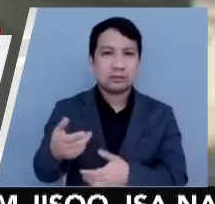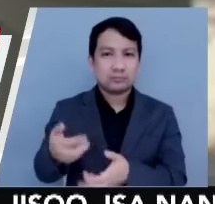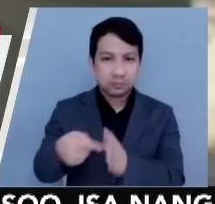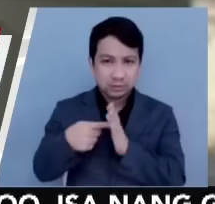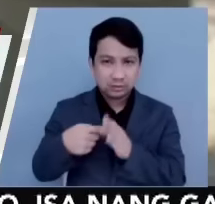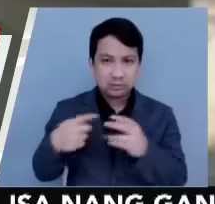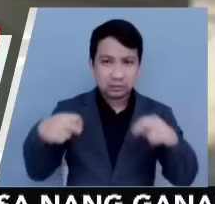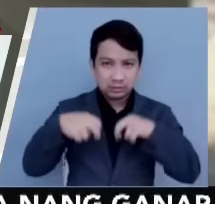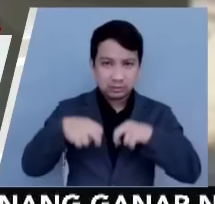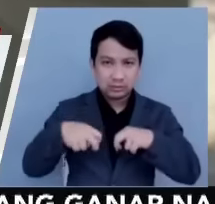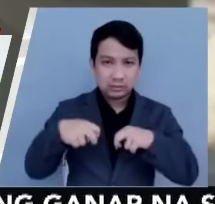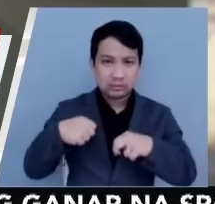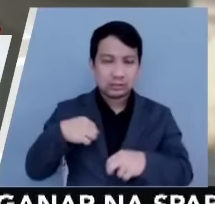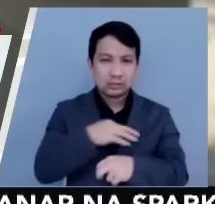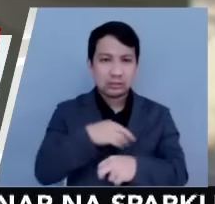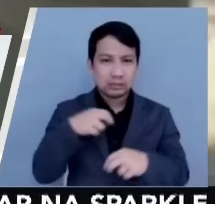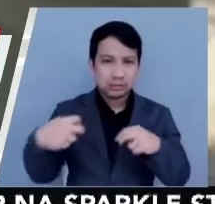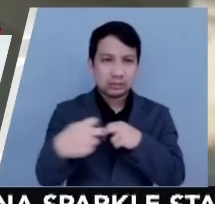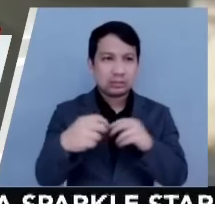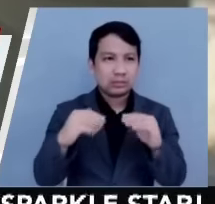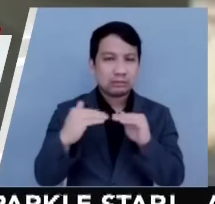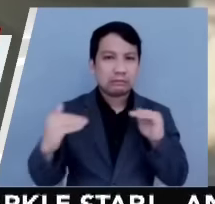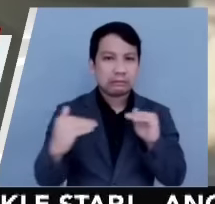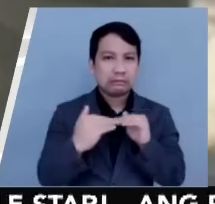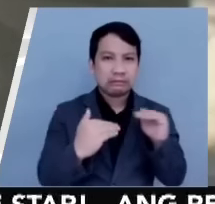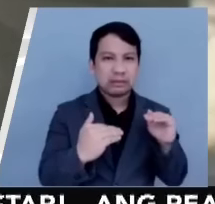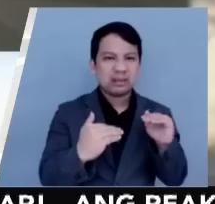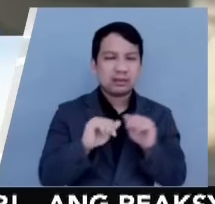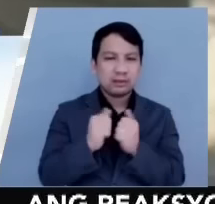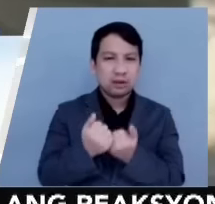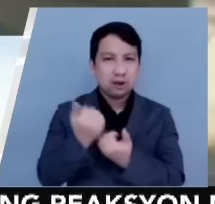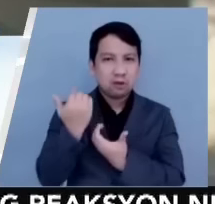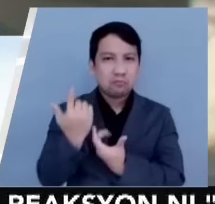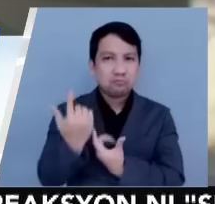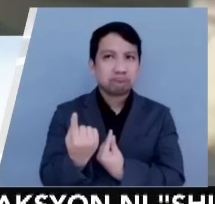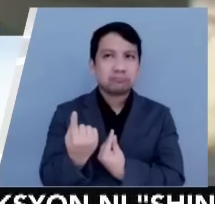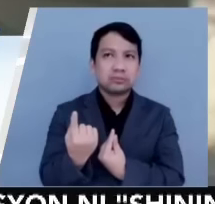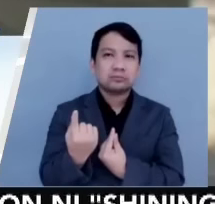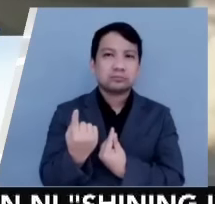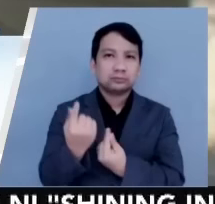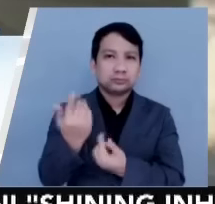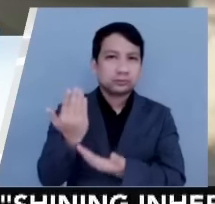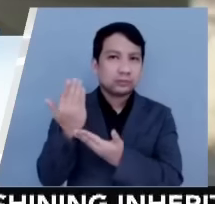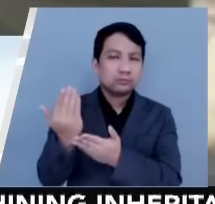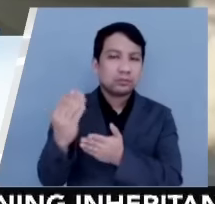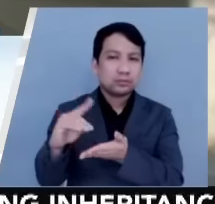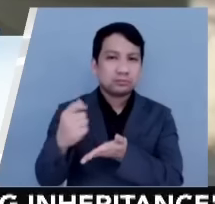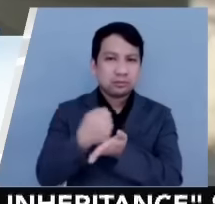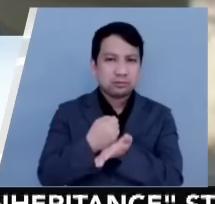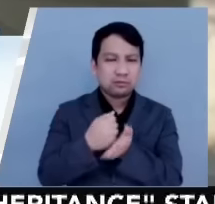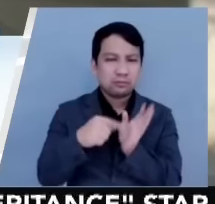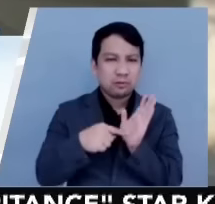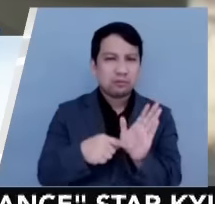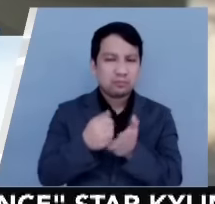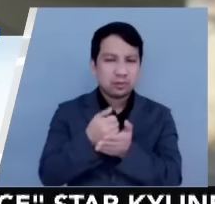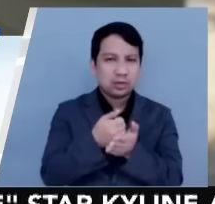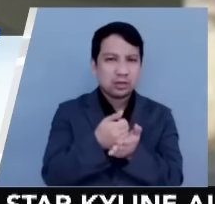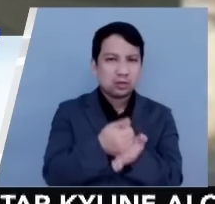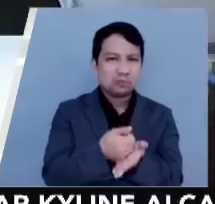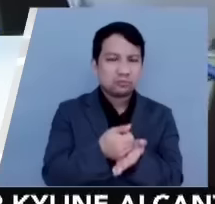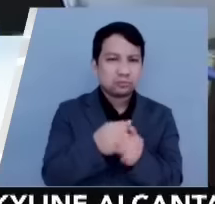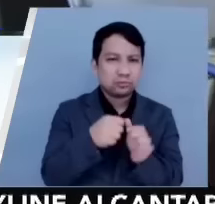namin, para leveling, no? Paano yung ipapresent na data and how do we go about with the presentation of her